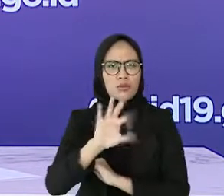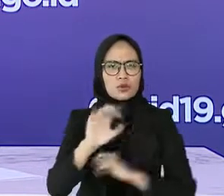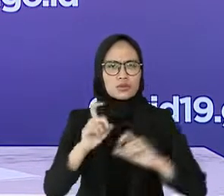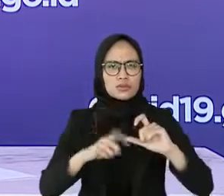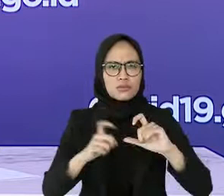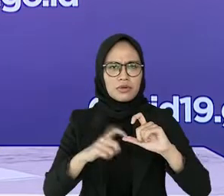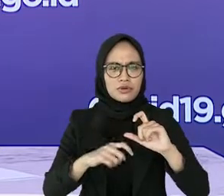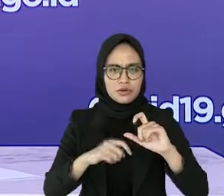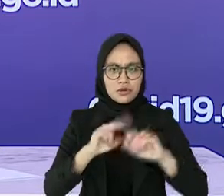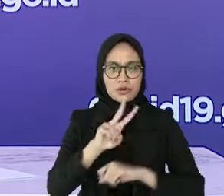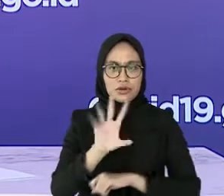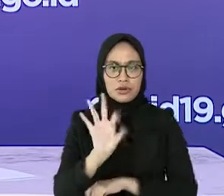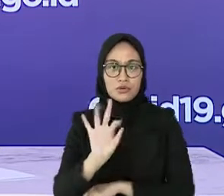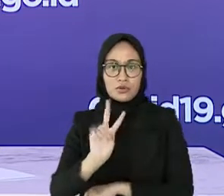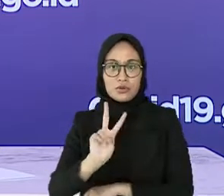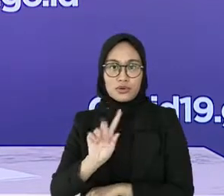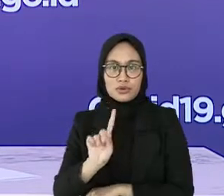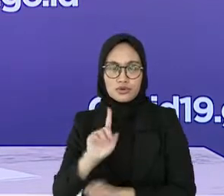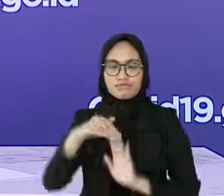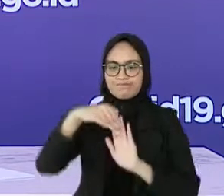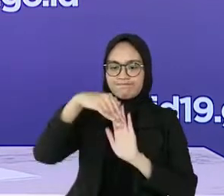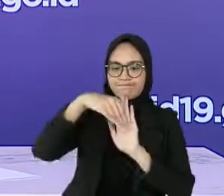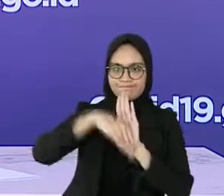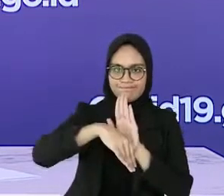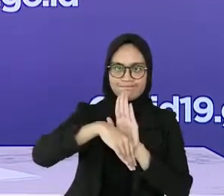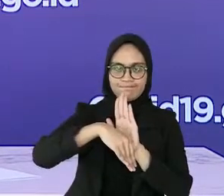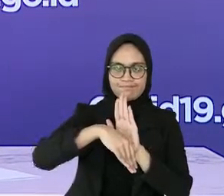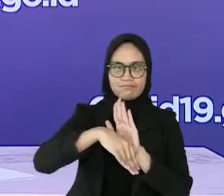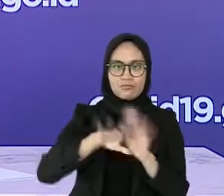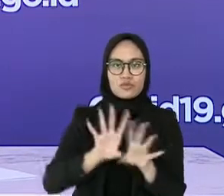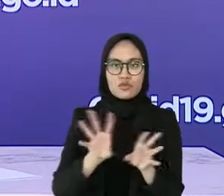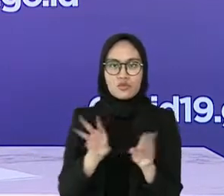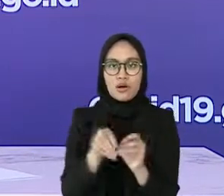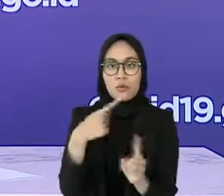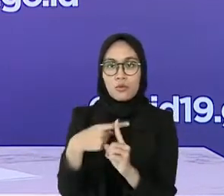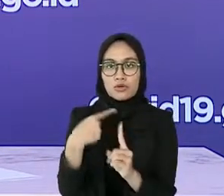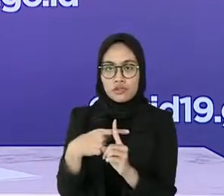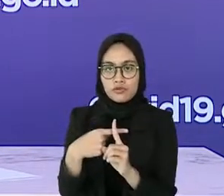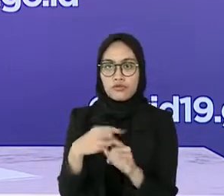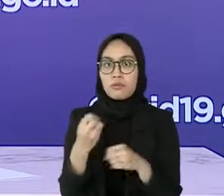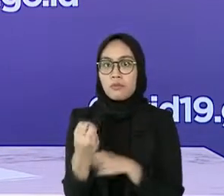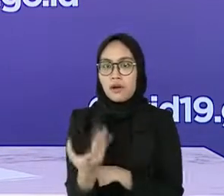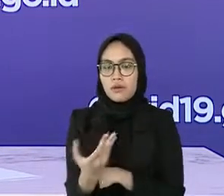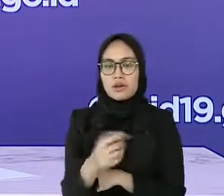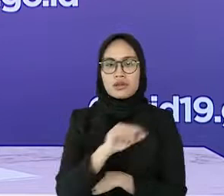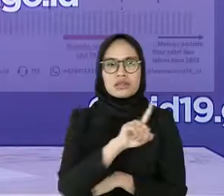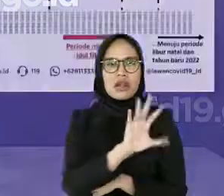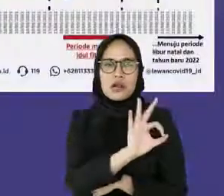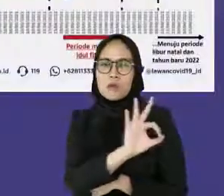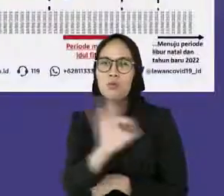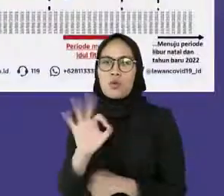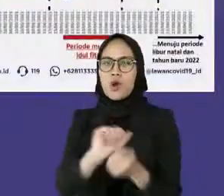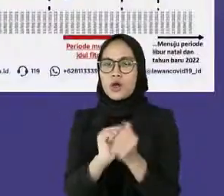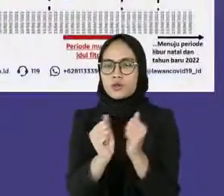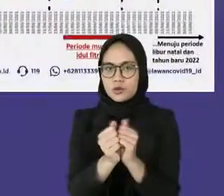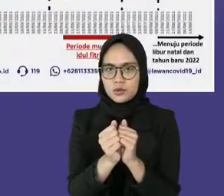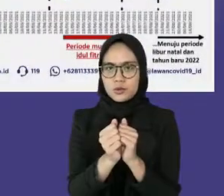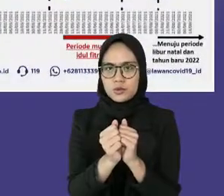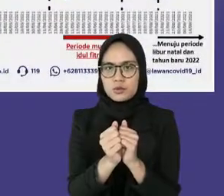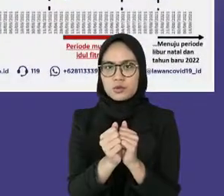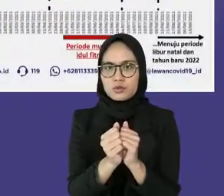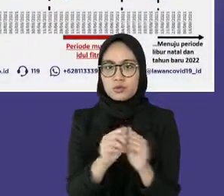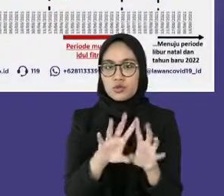September 2021 kasus positif harian telah menyentuh angka seribu kasus dengan